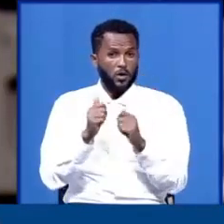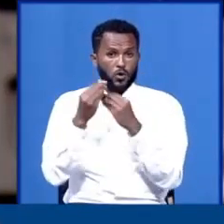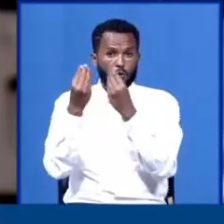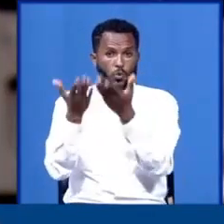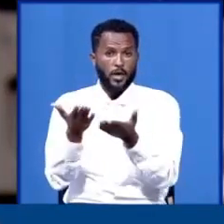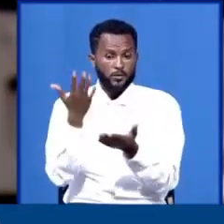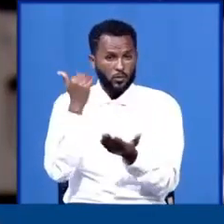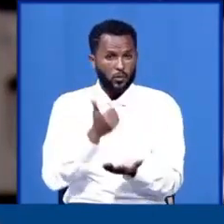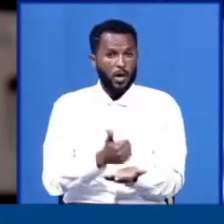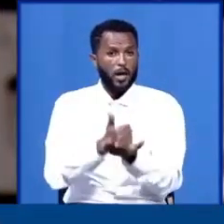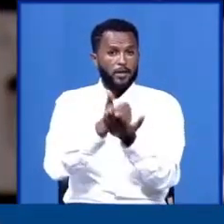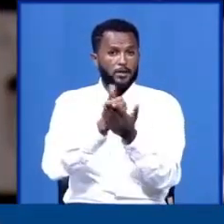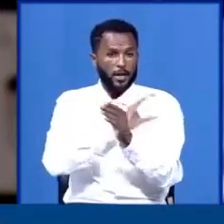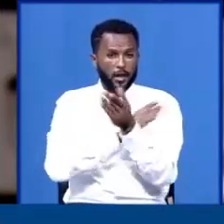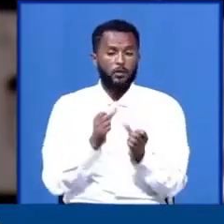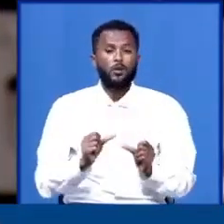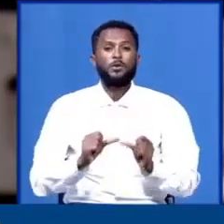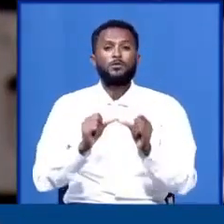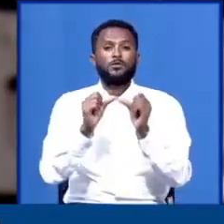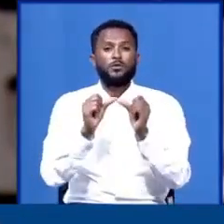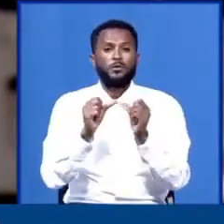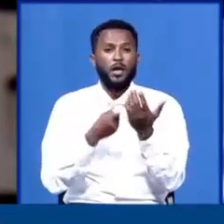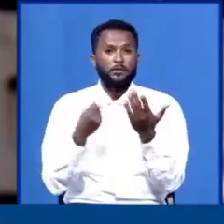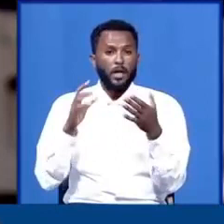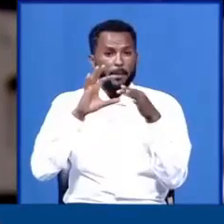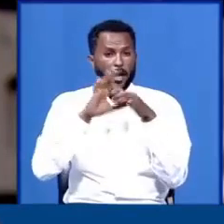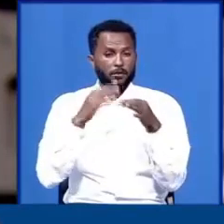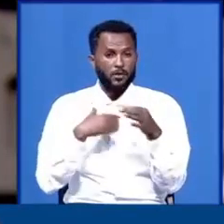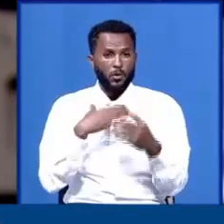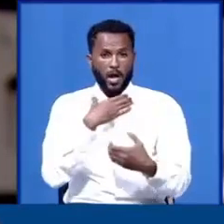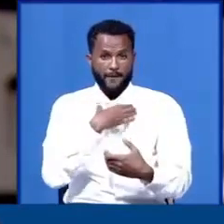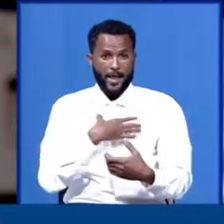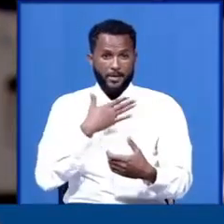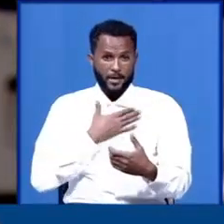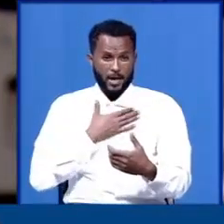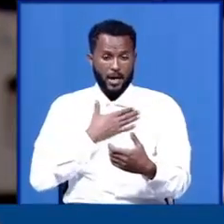ሓገዝ ኣጠናኺሮም ንቀፅሉና ኣፍታ ማሕበር ዘለው ኣባላትና ኣለ